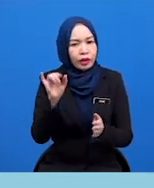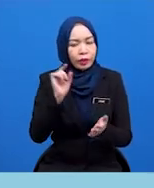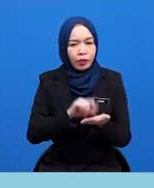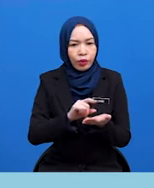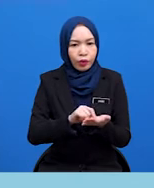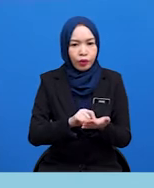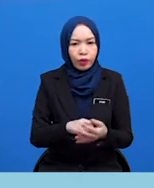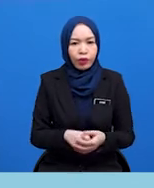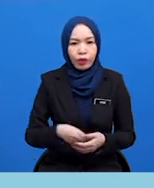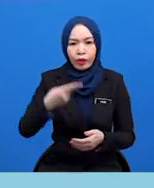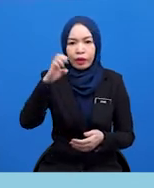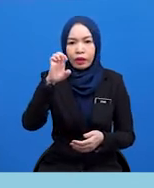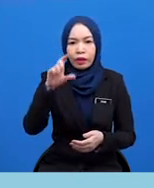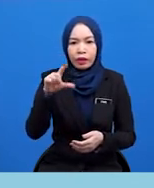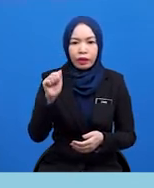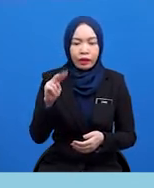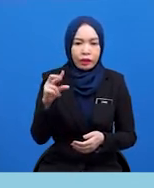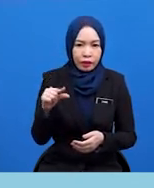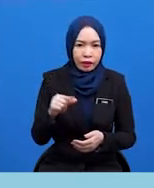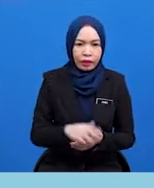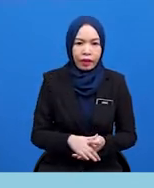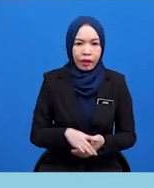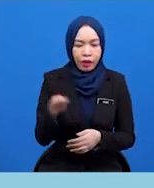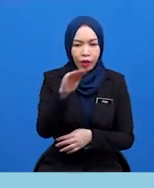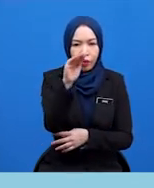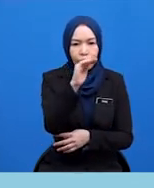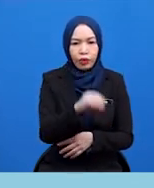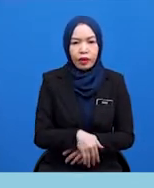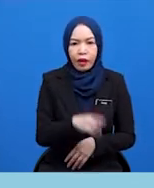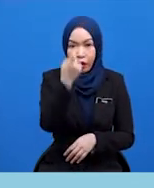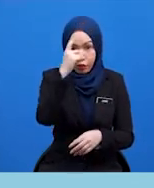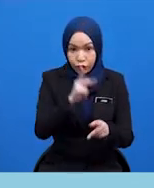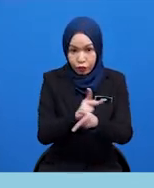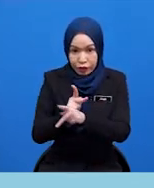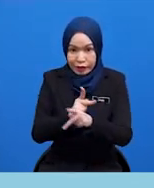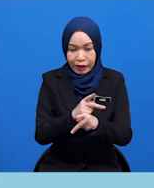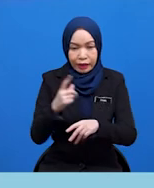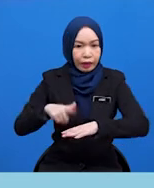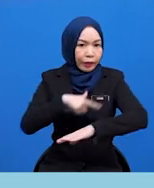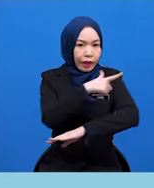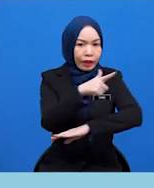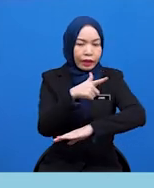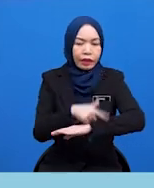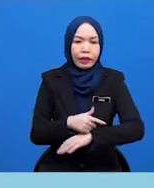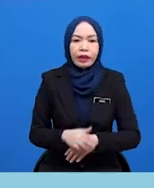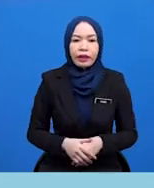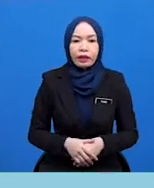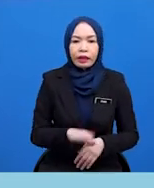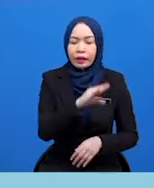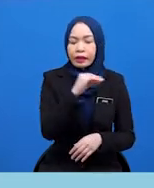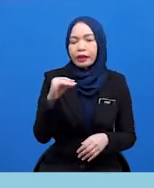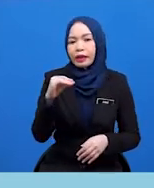tikus di sawah padi atau ladang kelapa sawit. Keempat, mengamalkan kaedah tanaman tutup